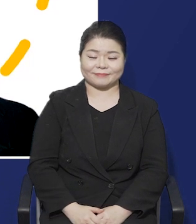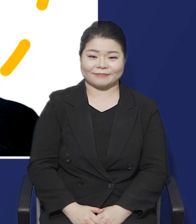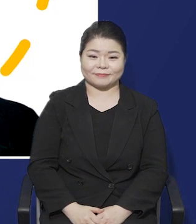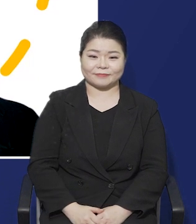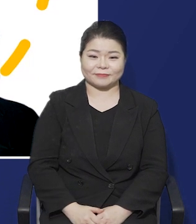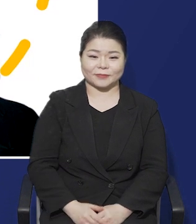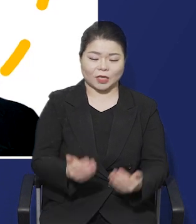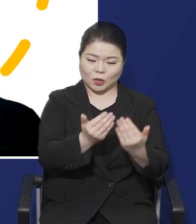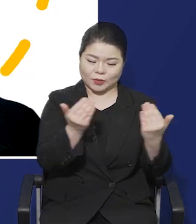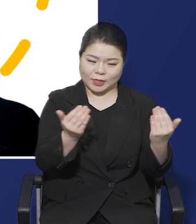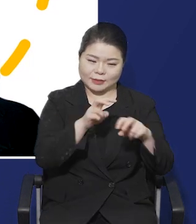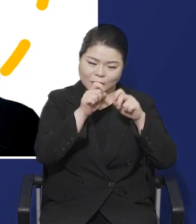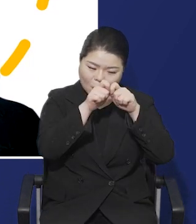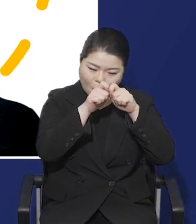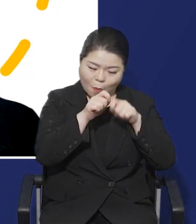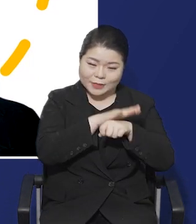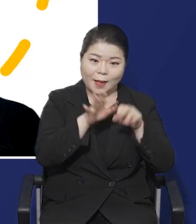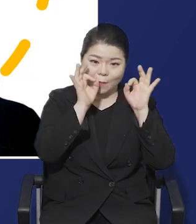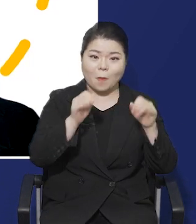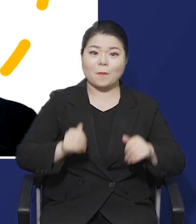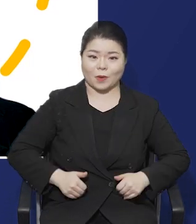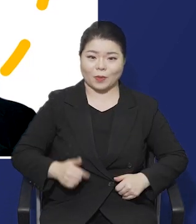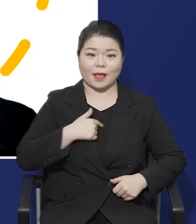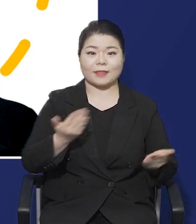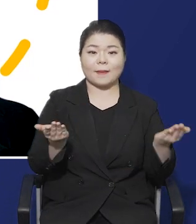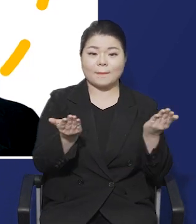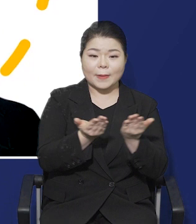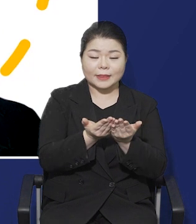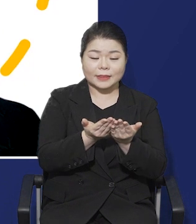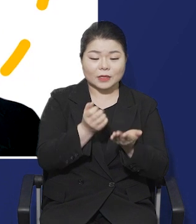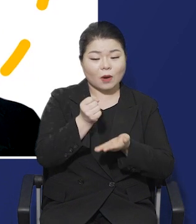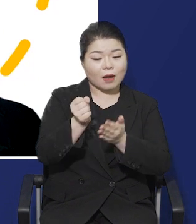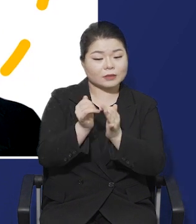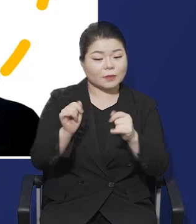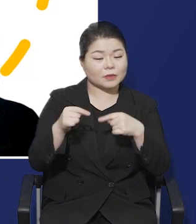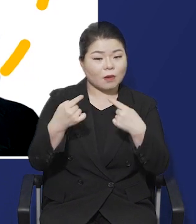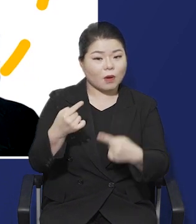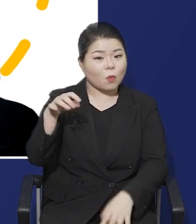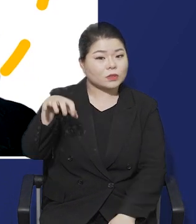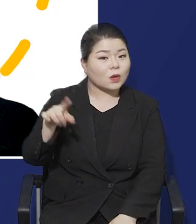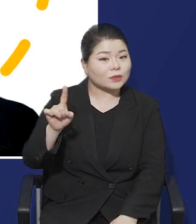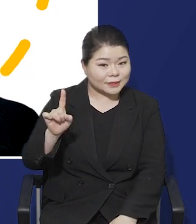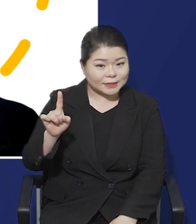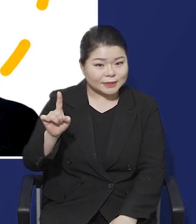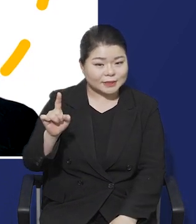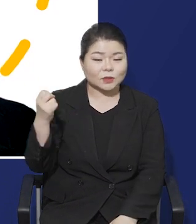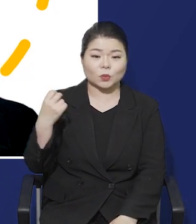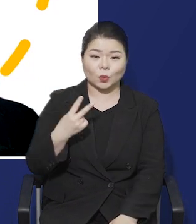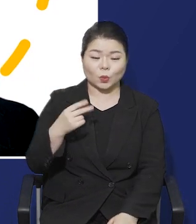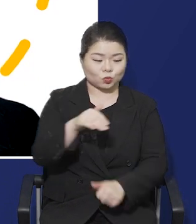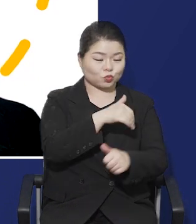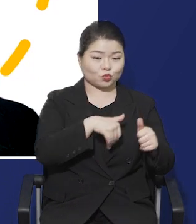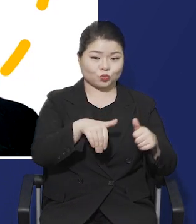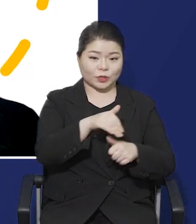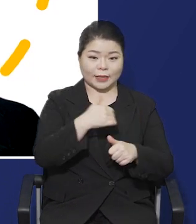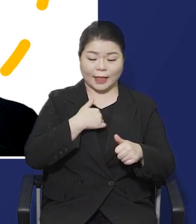위해서는 전시회를 면밀히 살펴봐야 됩니다. 과연 나에게 맞는 바이어들이 참가하는 전시회가 어떤 건지, 그리고 또 주변에